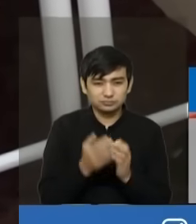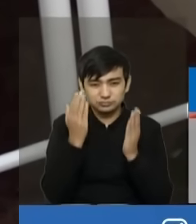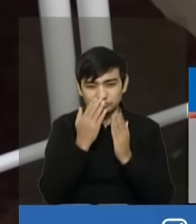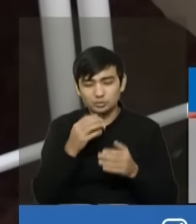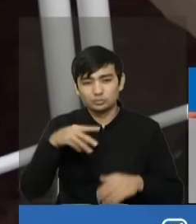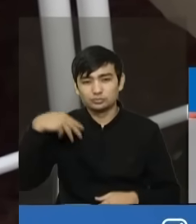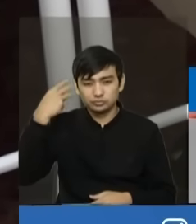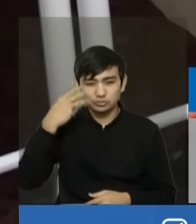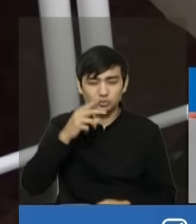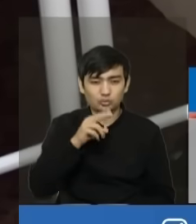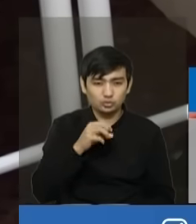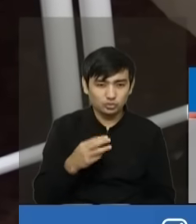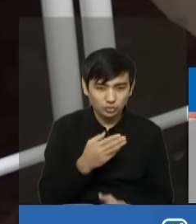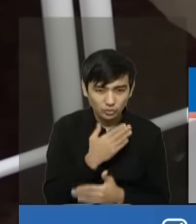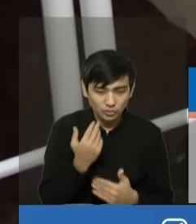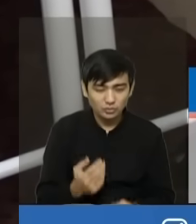жоқ. Сол